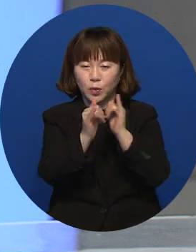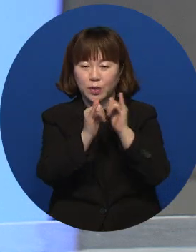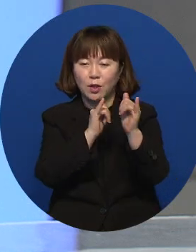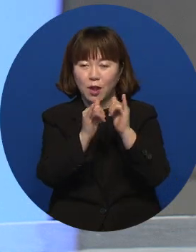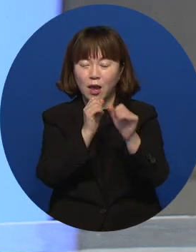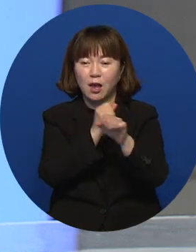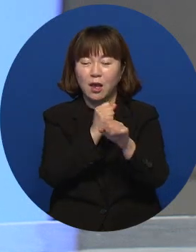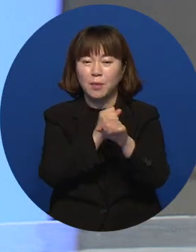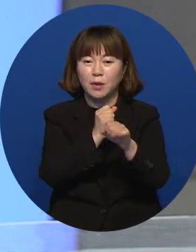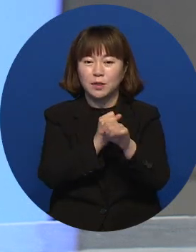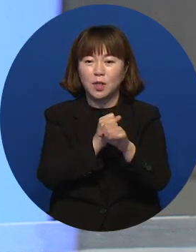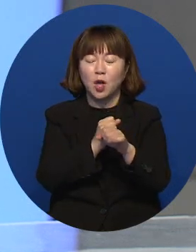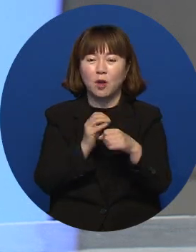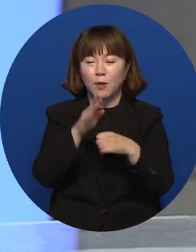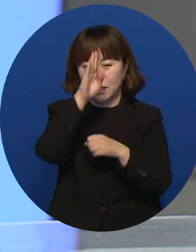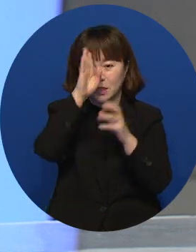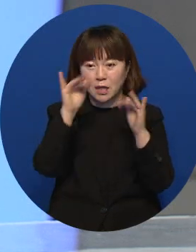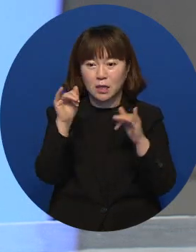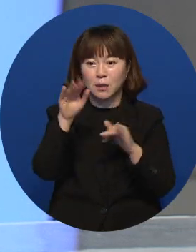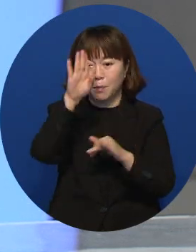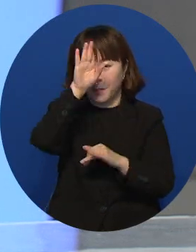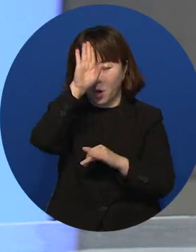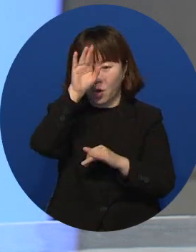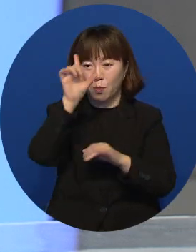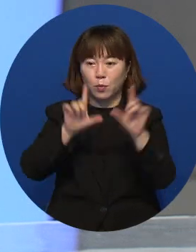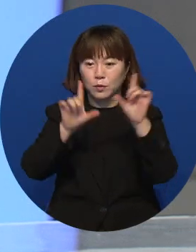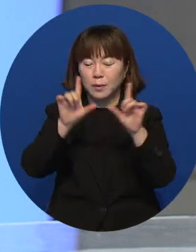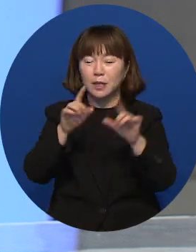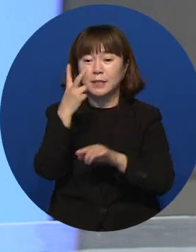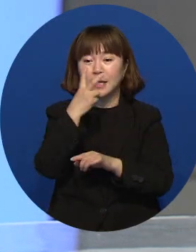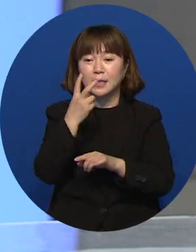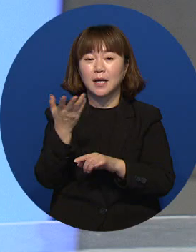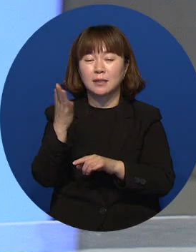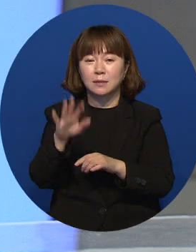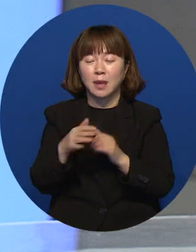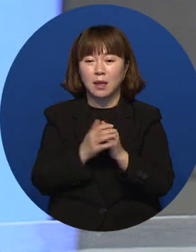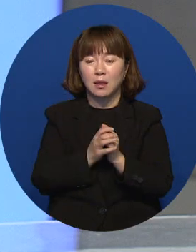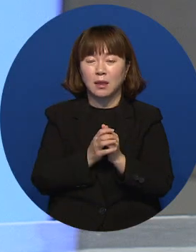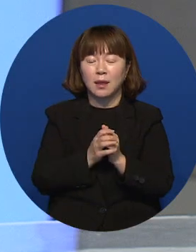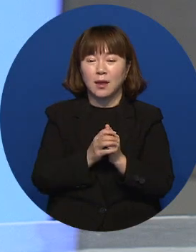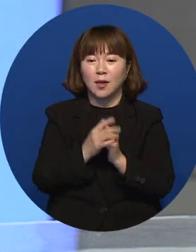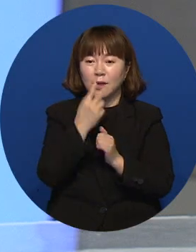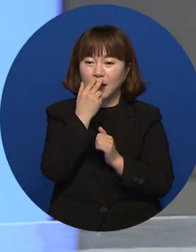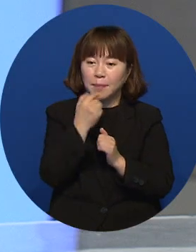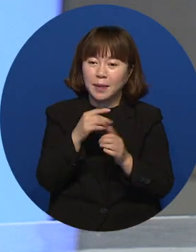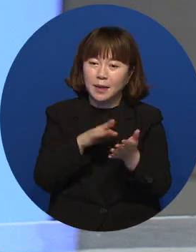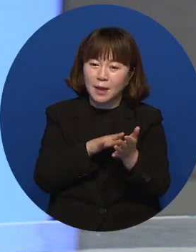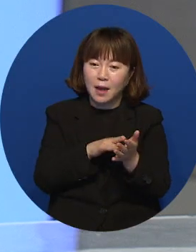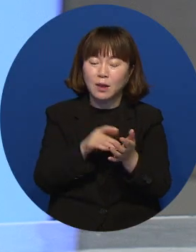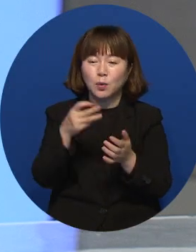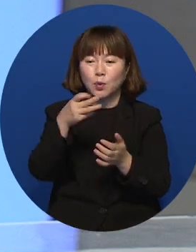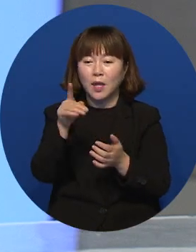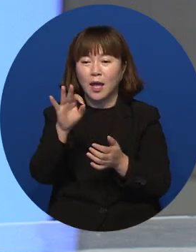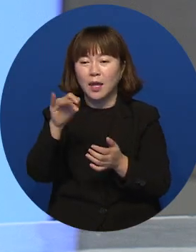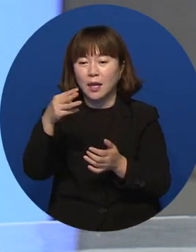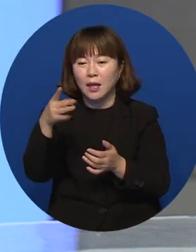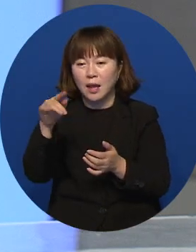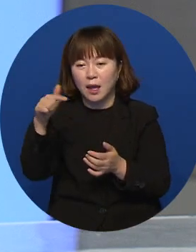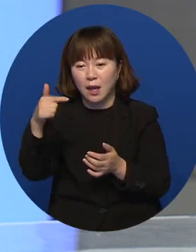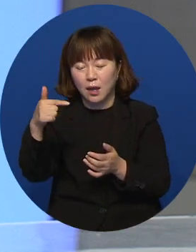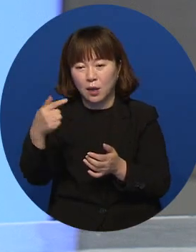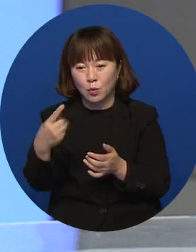더 중요한 것은 뭐 하다못해 타일의 노드는 감기약 이들은 이제 이런 그 게 필요하듯이 그 우리 그